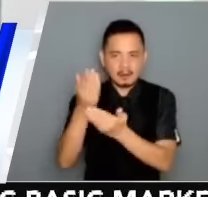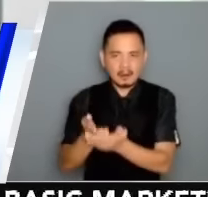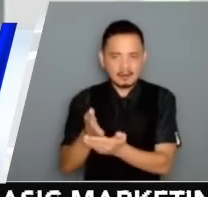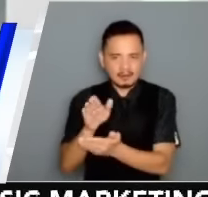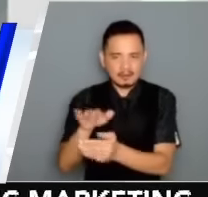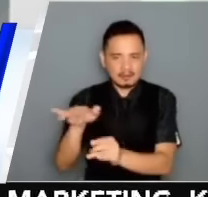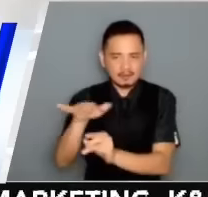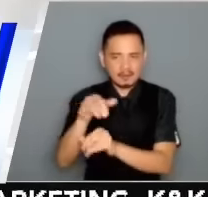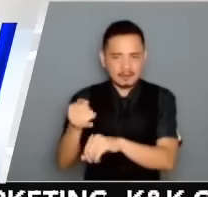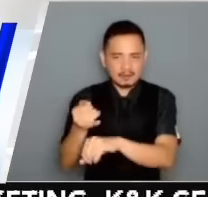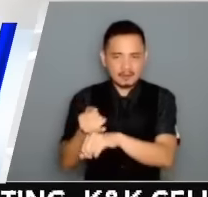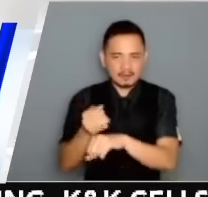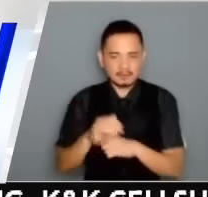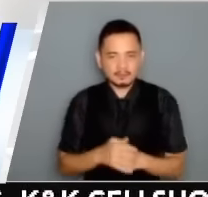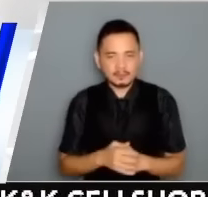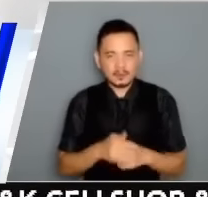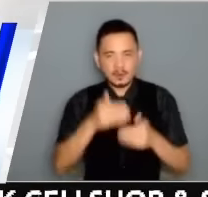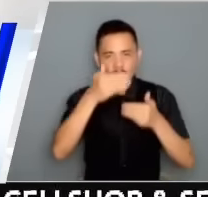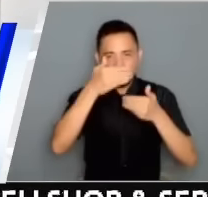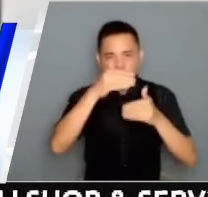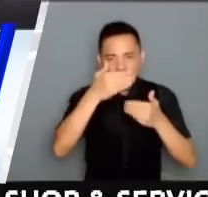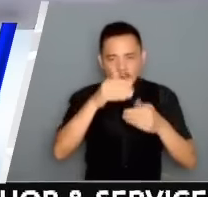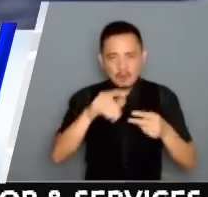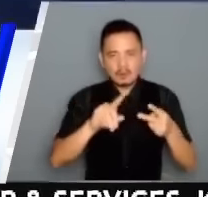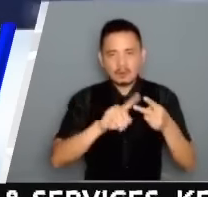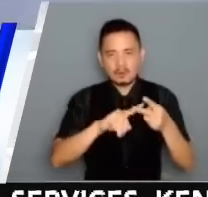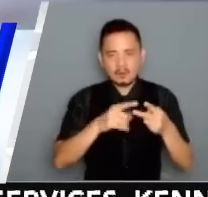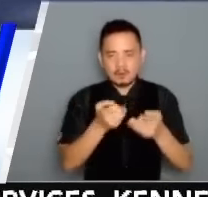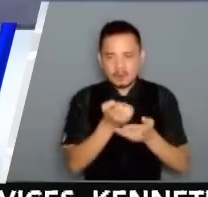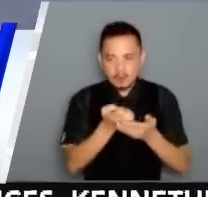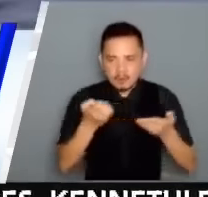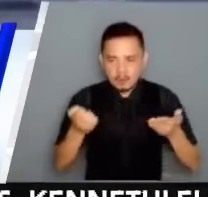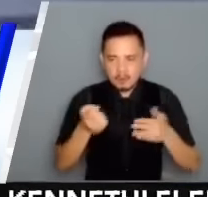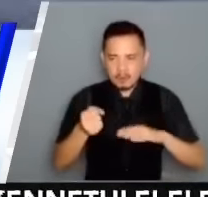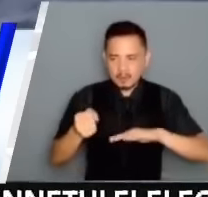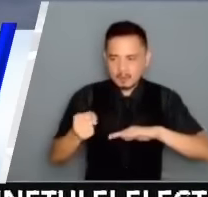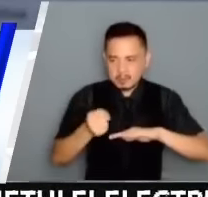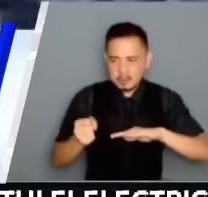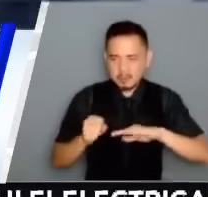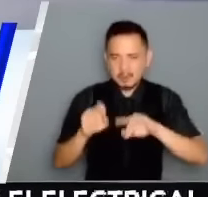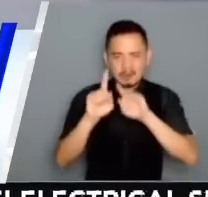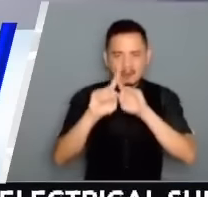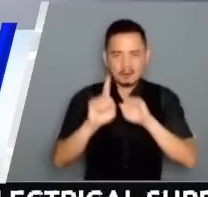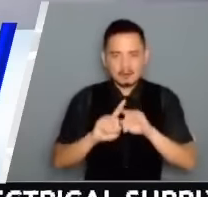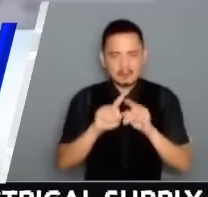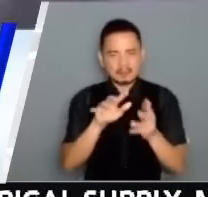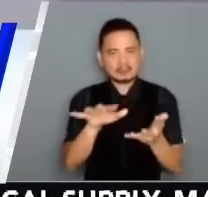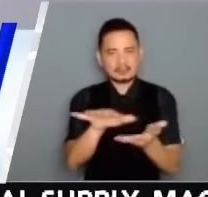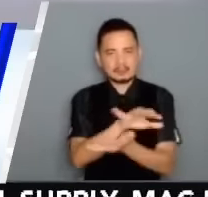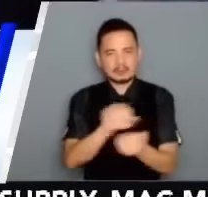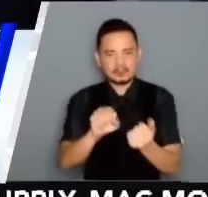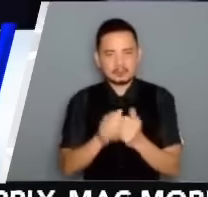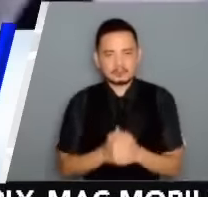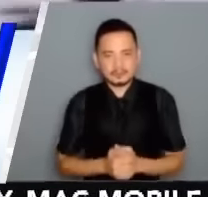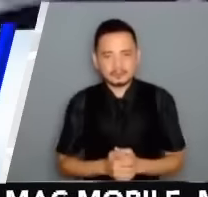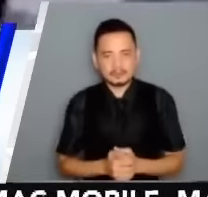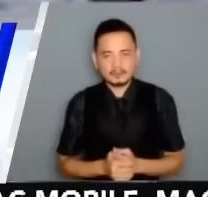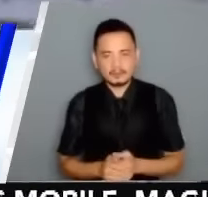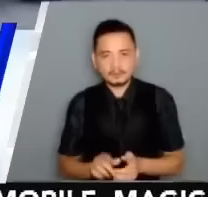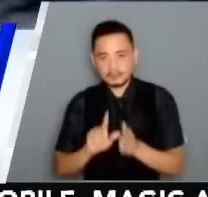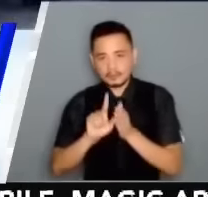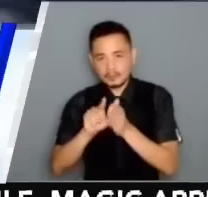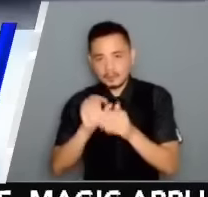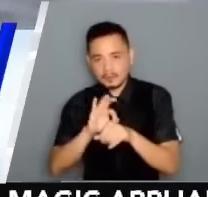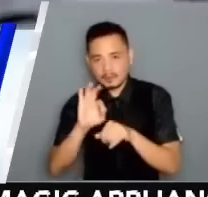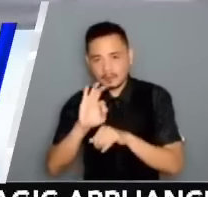bintana, ang navigation equipment, pati makina ng mga ito. Mag-alas 10 ng umaga naman nang mag-radyo ang China Coast Guard sa BRP